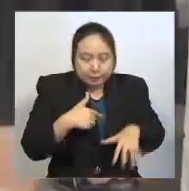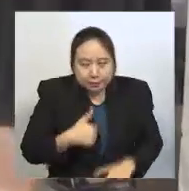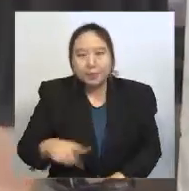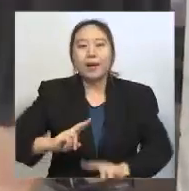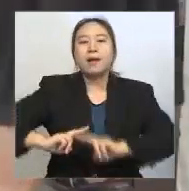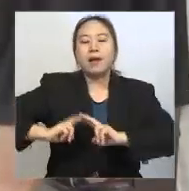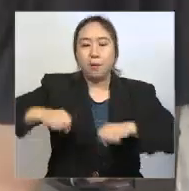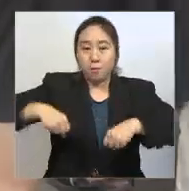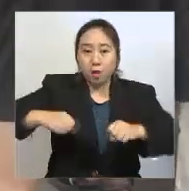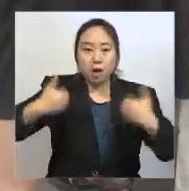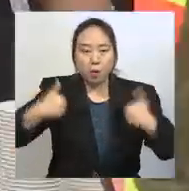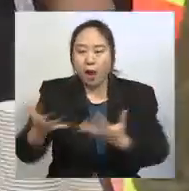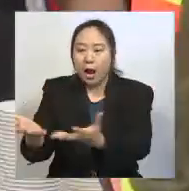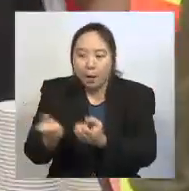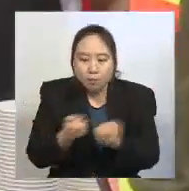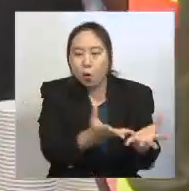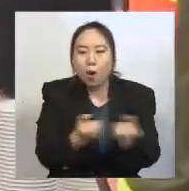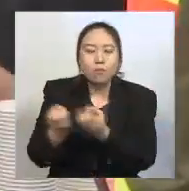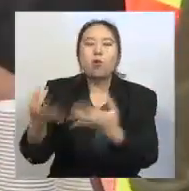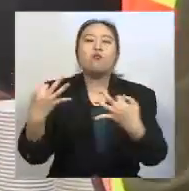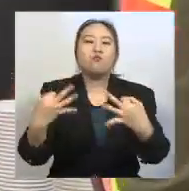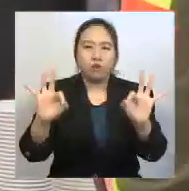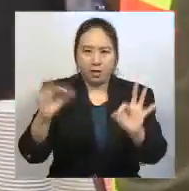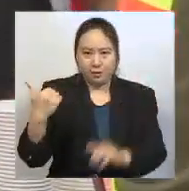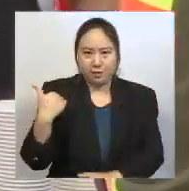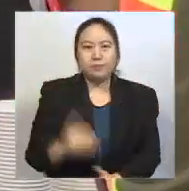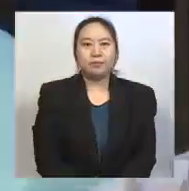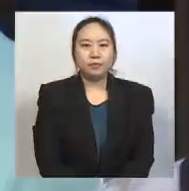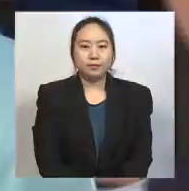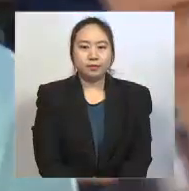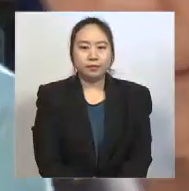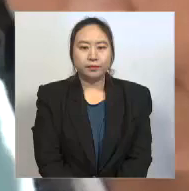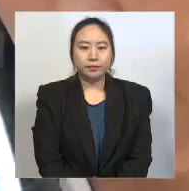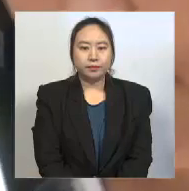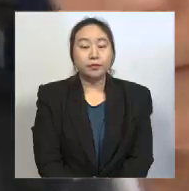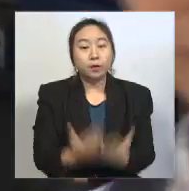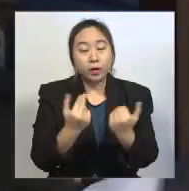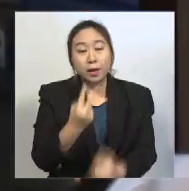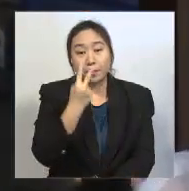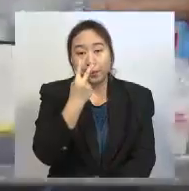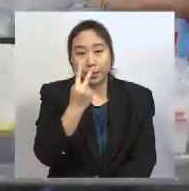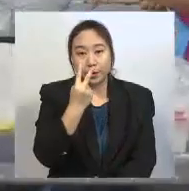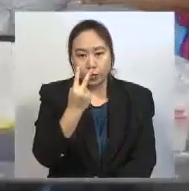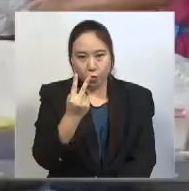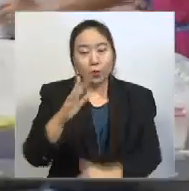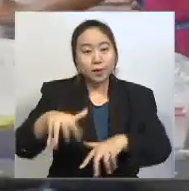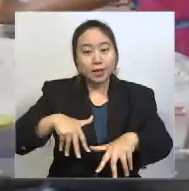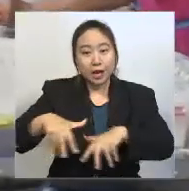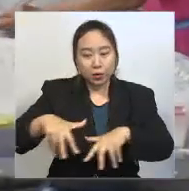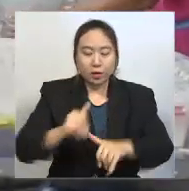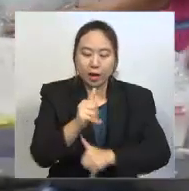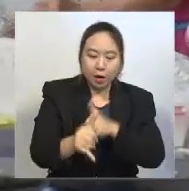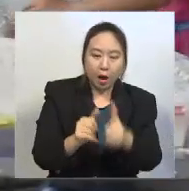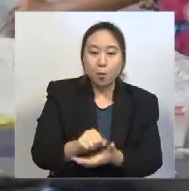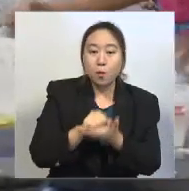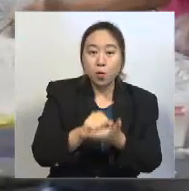ตอร์ไซค์บริการรับส่งฟรีให้กับพี่น้องในอำเภอวารินชำราบค่ะเดี๋ยวเราไปฟังเสียงของประชาชนที่มาใช้บริการ